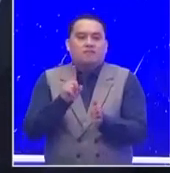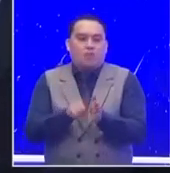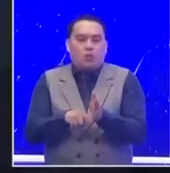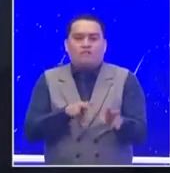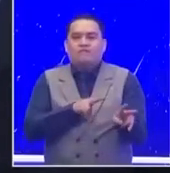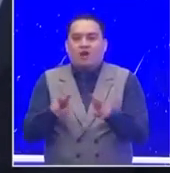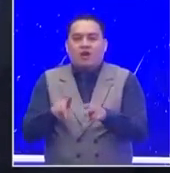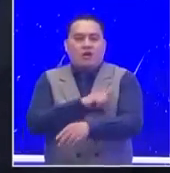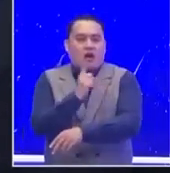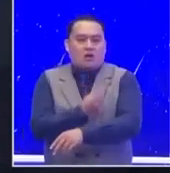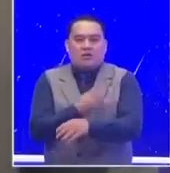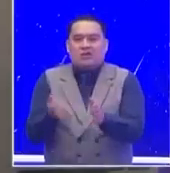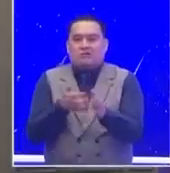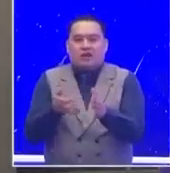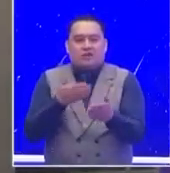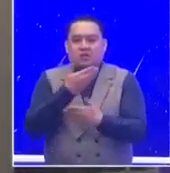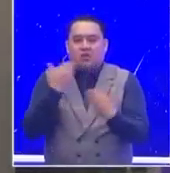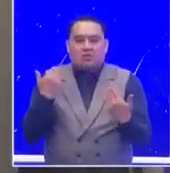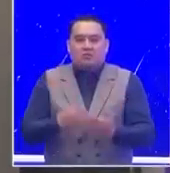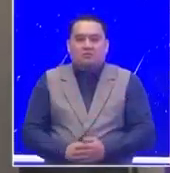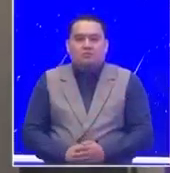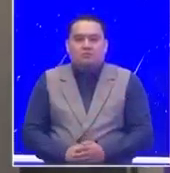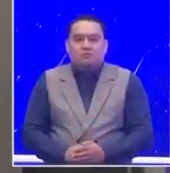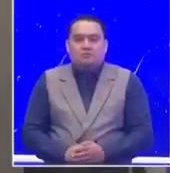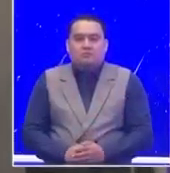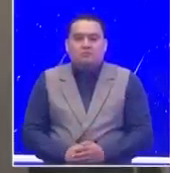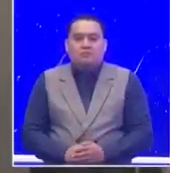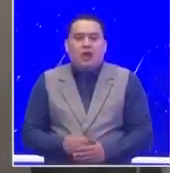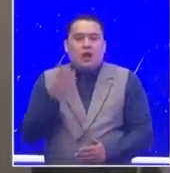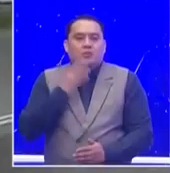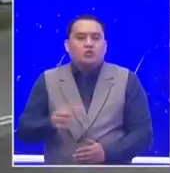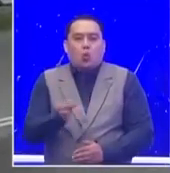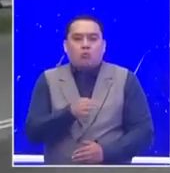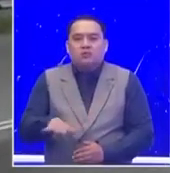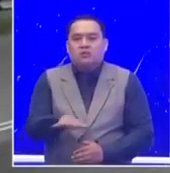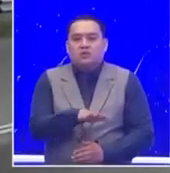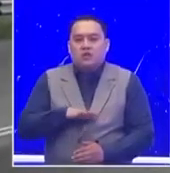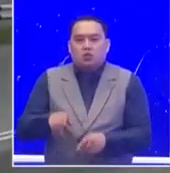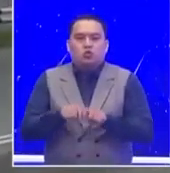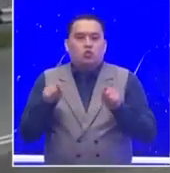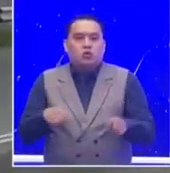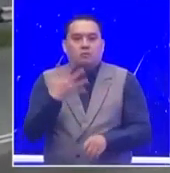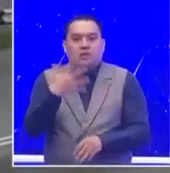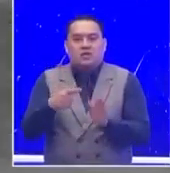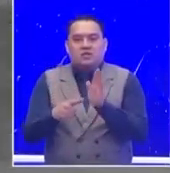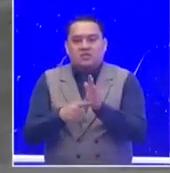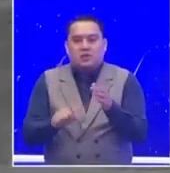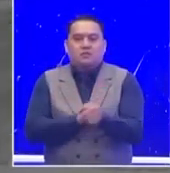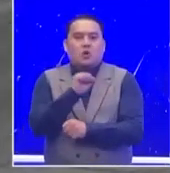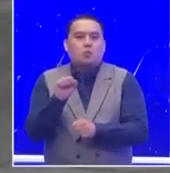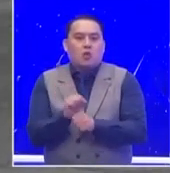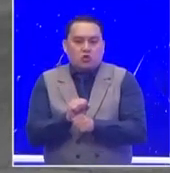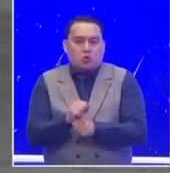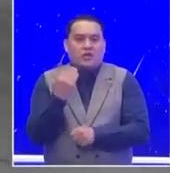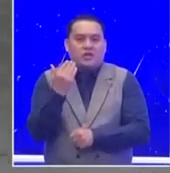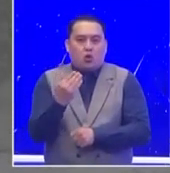на контроле. Дефицита нет. По данным главного санитарного врача Алматинской области, на территории региона создано 57 санитарных постов. На